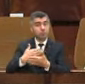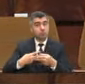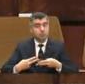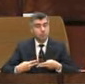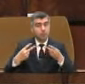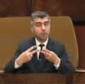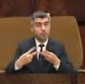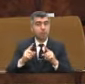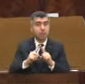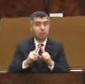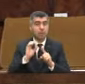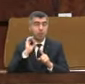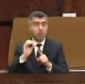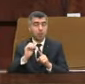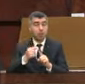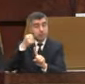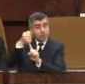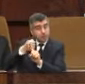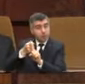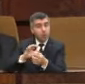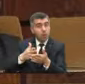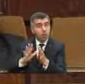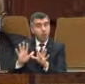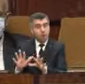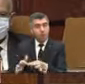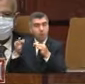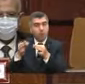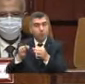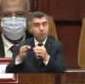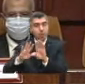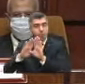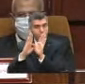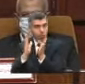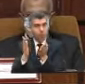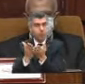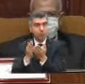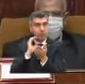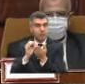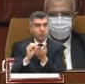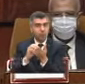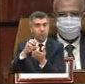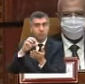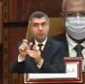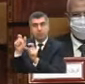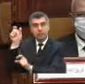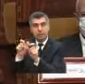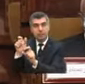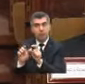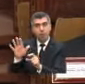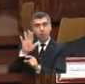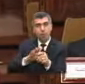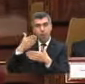هذا التقدم وهذه المنجزات لم تشمل بما يكفي مع الأسف جميع فئات المجتمع